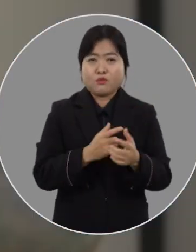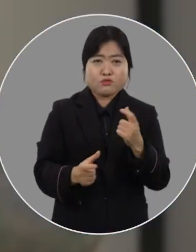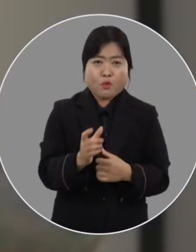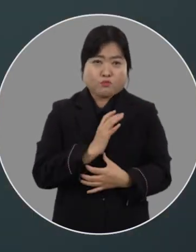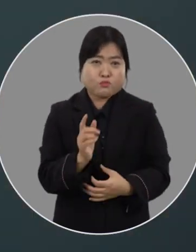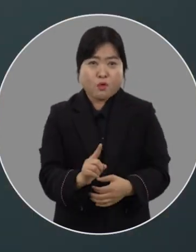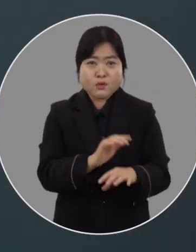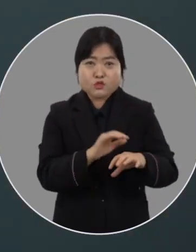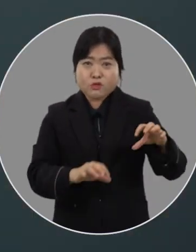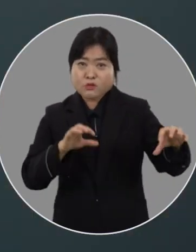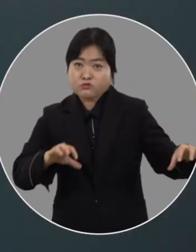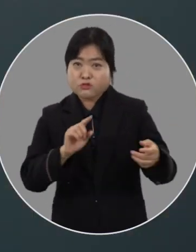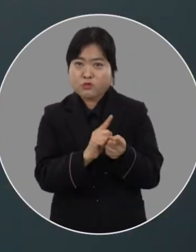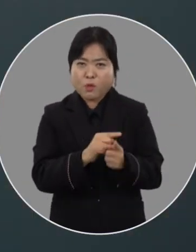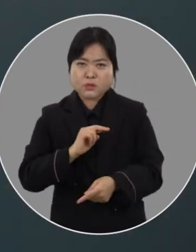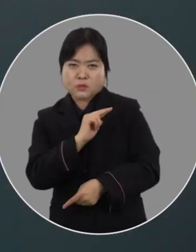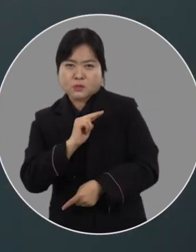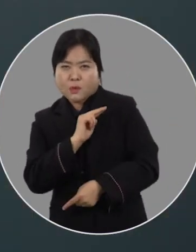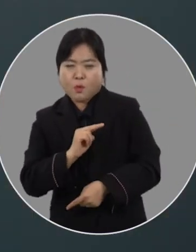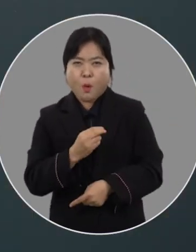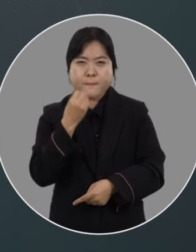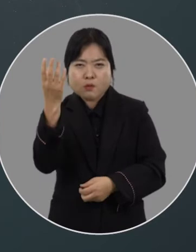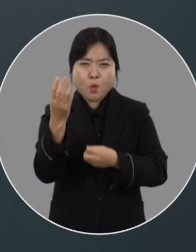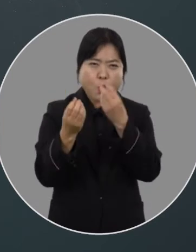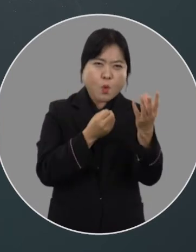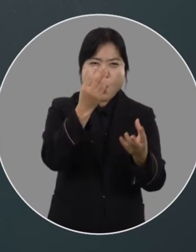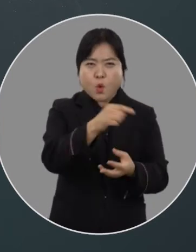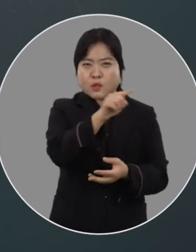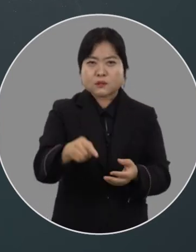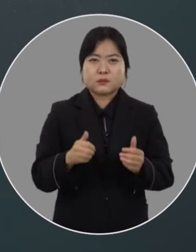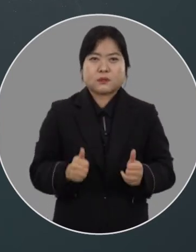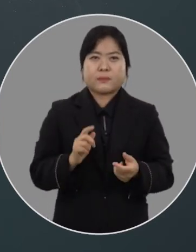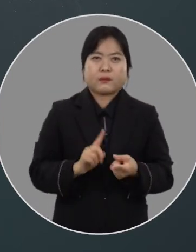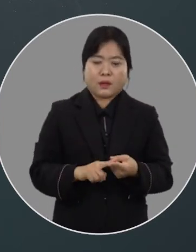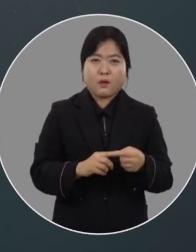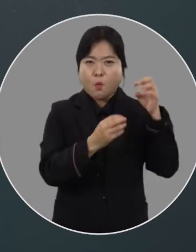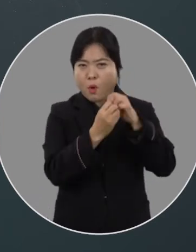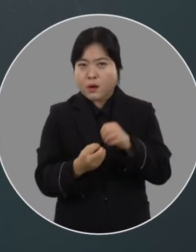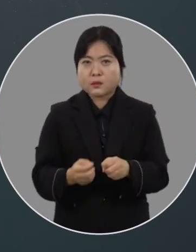무서운 것은 이웃과 이웃들을 서로 의심하면서 밀고 하는 그러한 재판에 대한 관응을 만들어냈다라고 하는